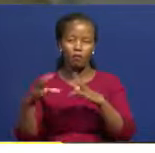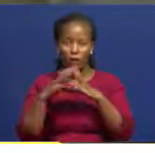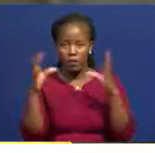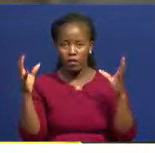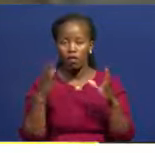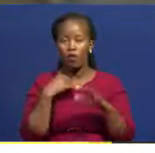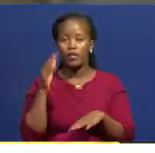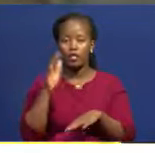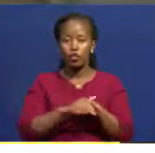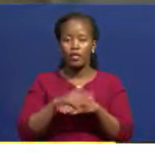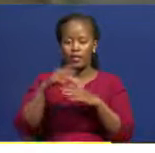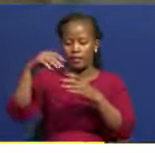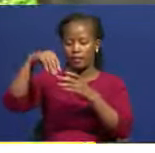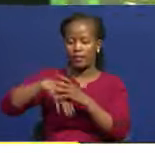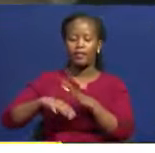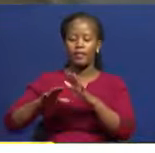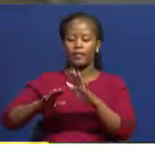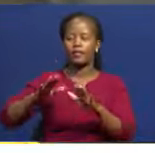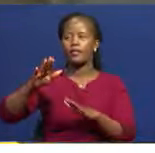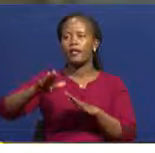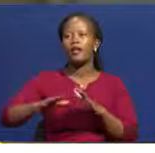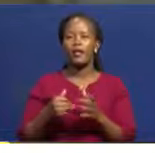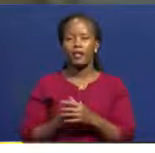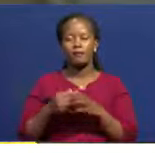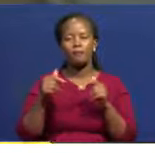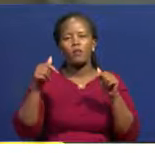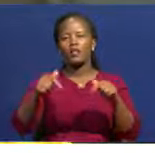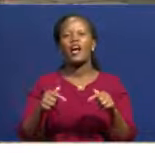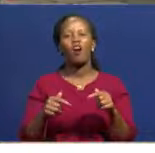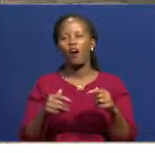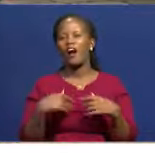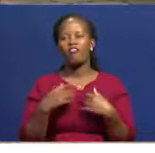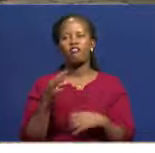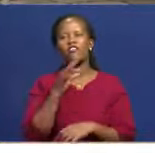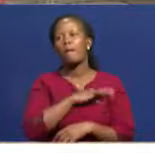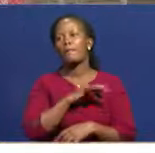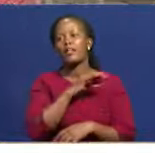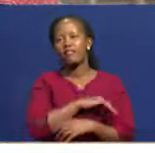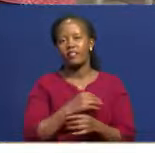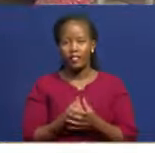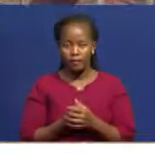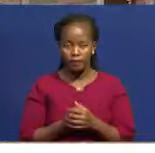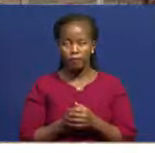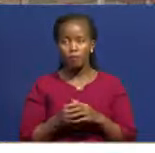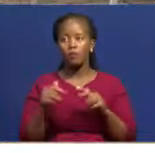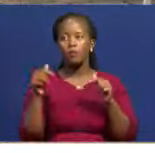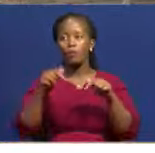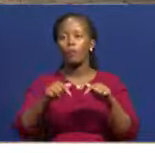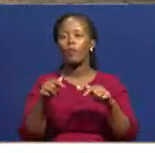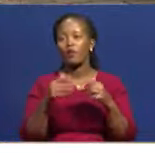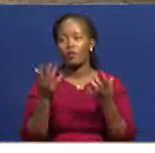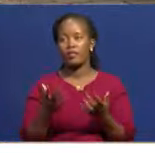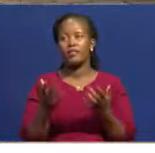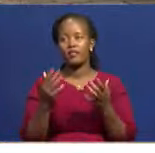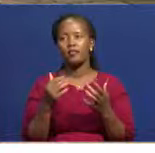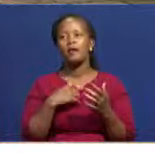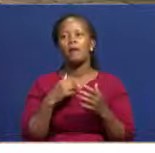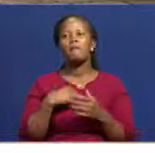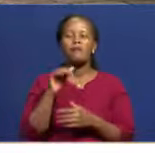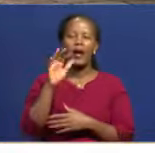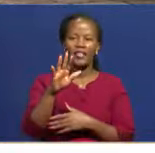artificial leg. Na siku ya leo nimefanikiwa kuipata. Leo service aendelee